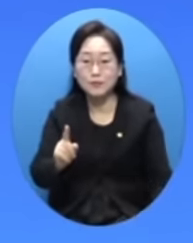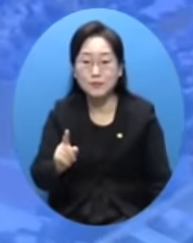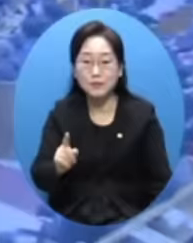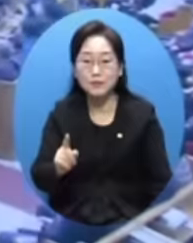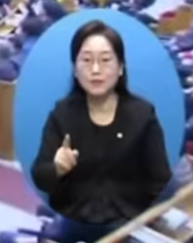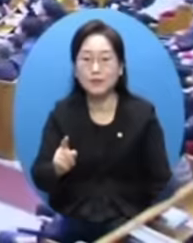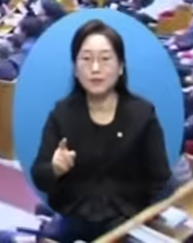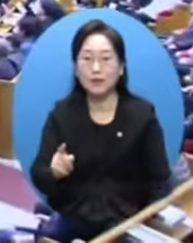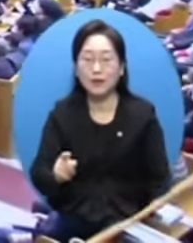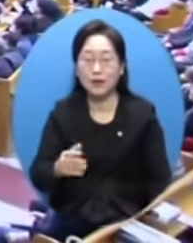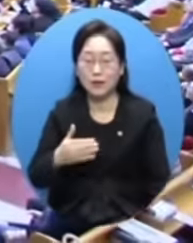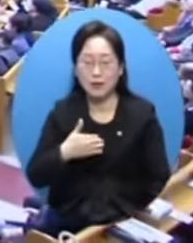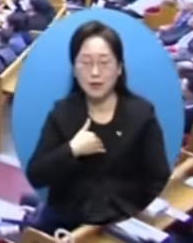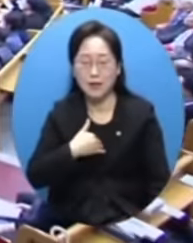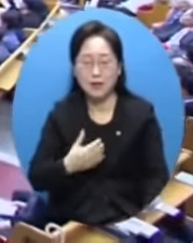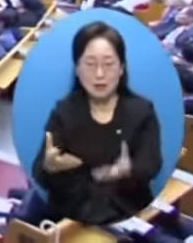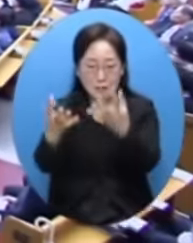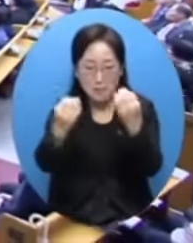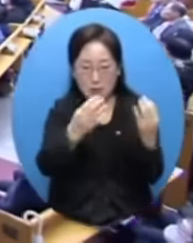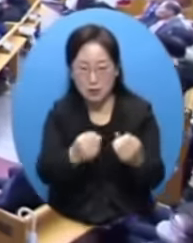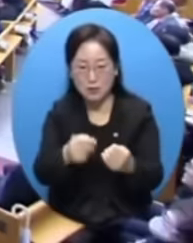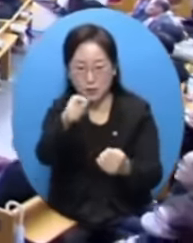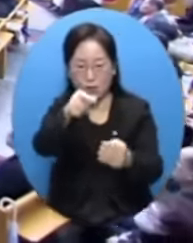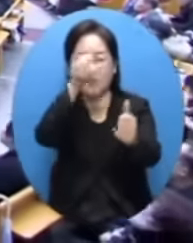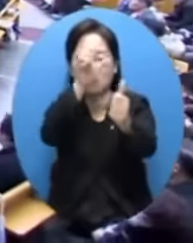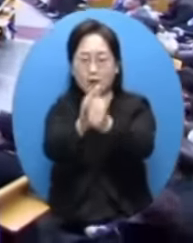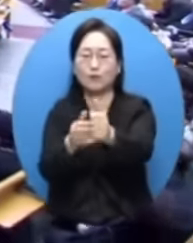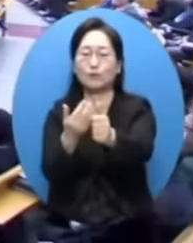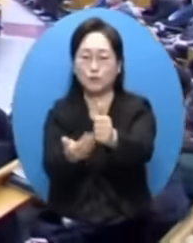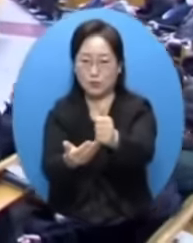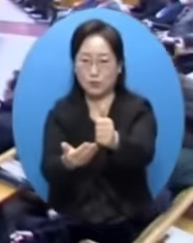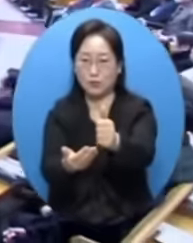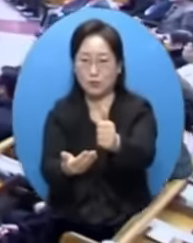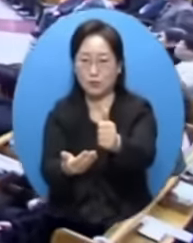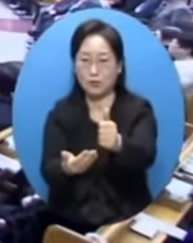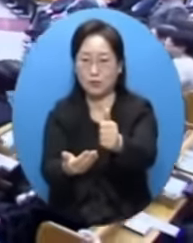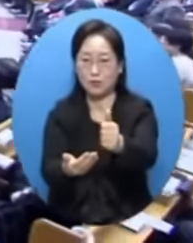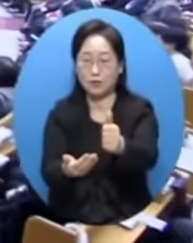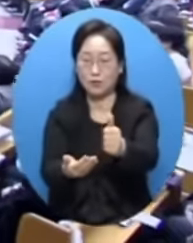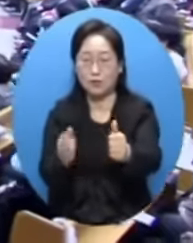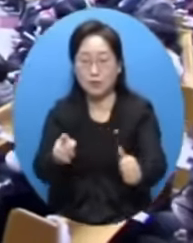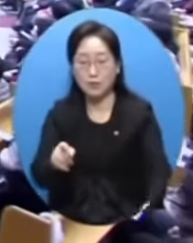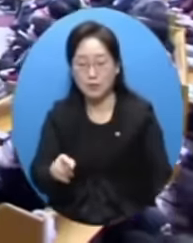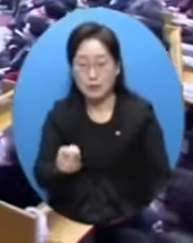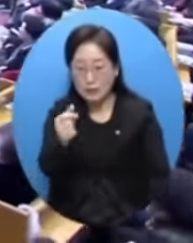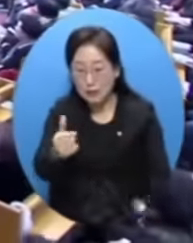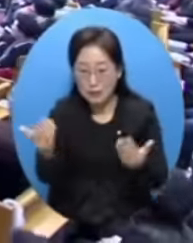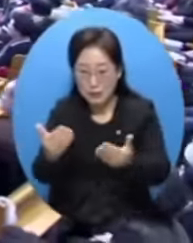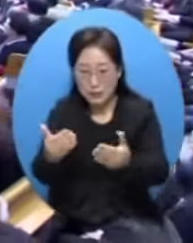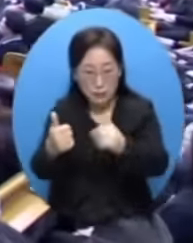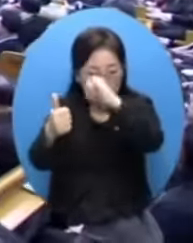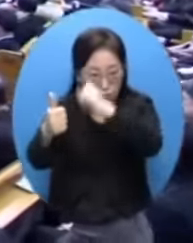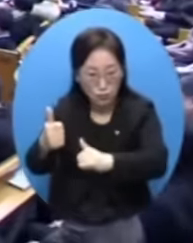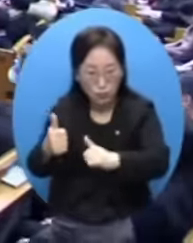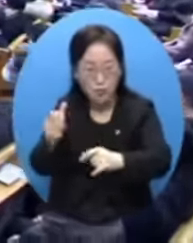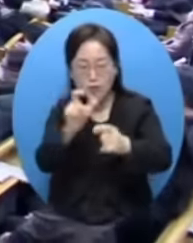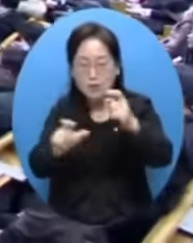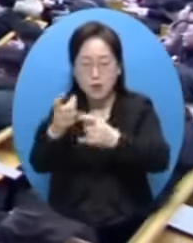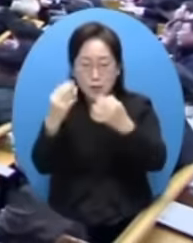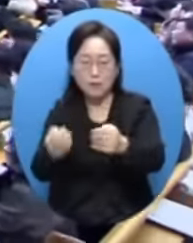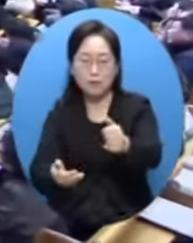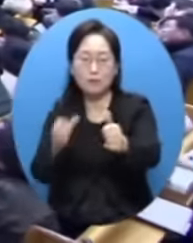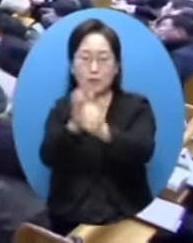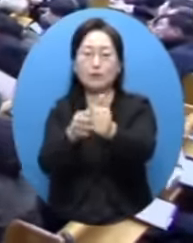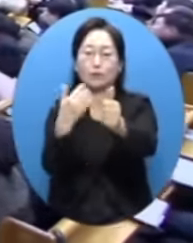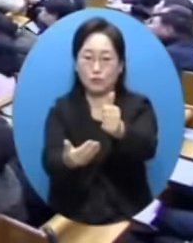무엇이냐 내가 많은 것을 내게 맡기리니 이전에이 작은 충성 있기 때문에 내가 더 많은 것을 너에게 맡 했다 그